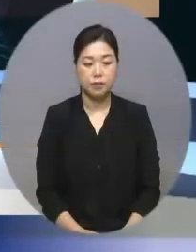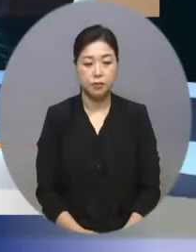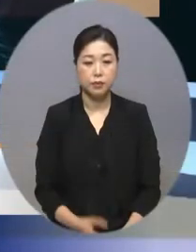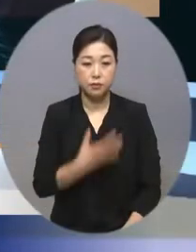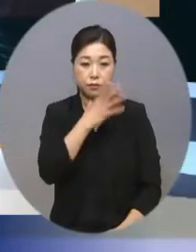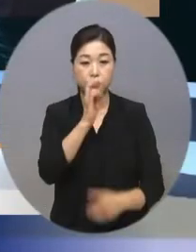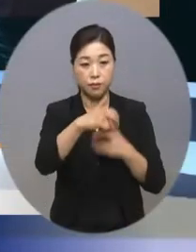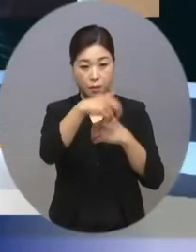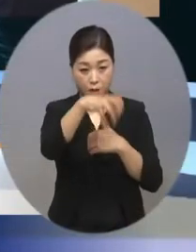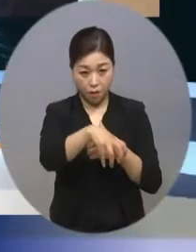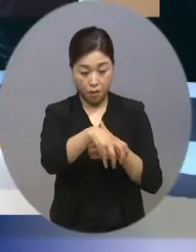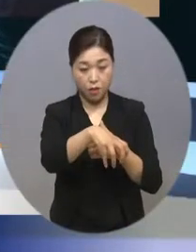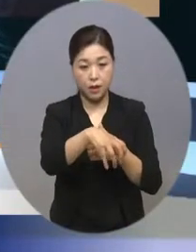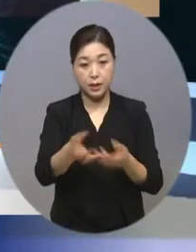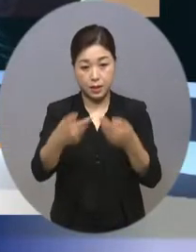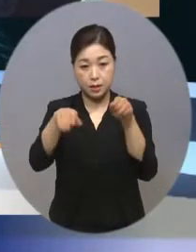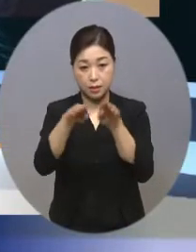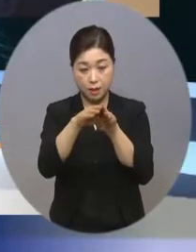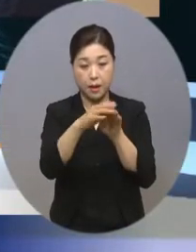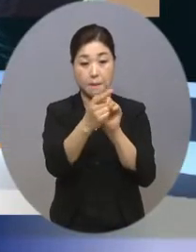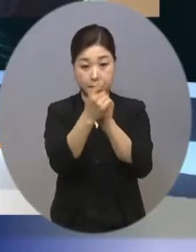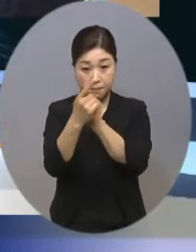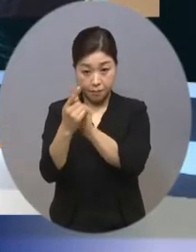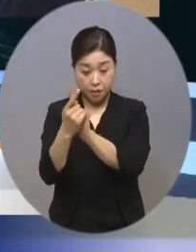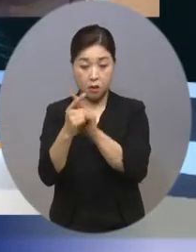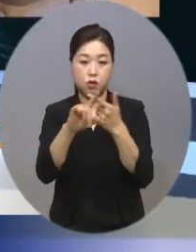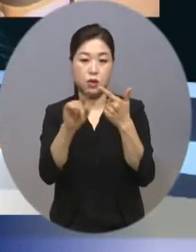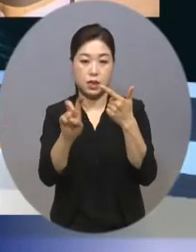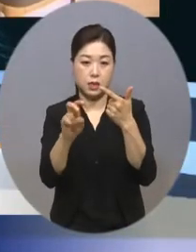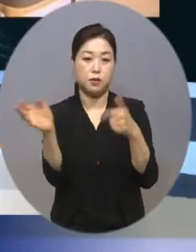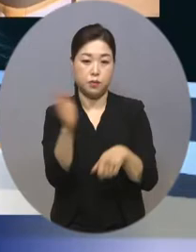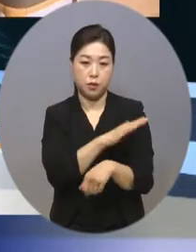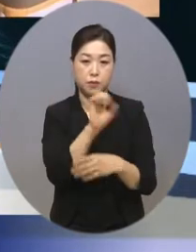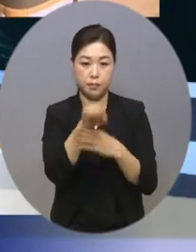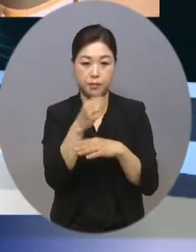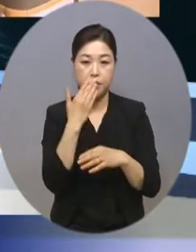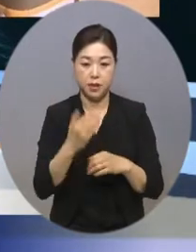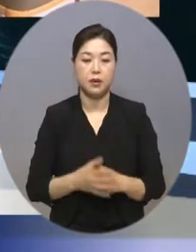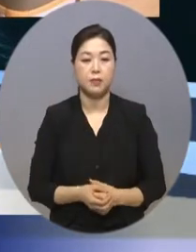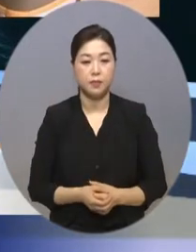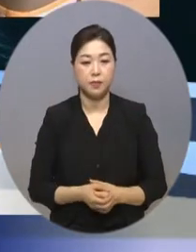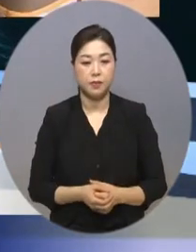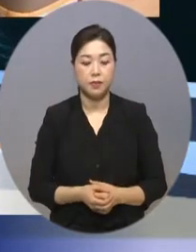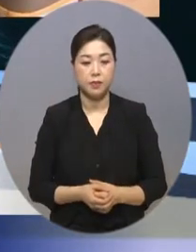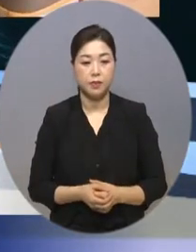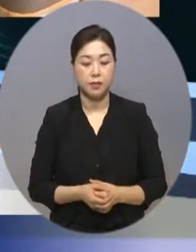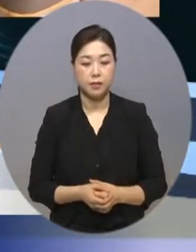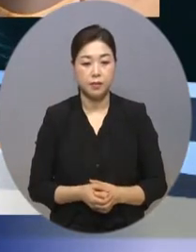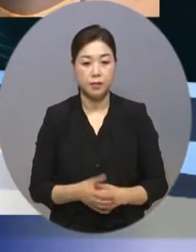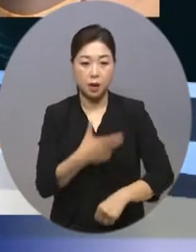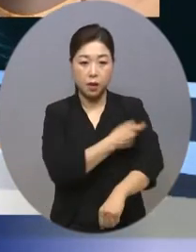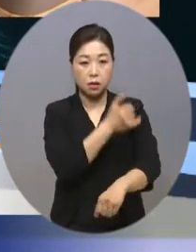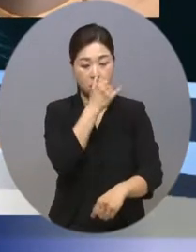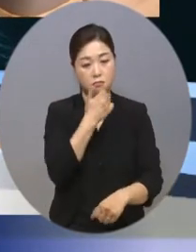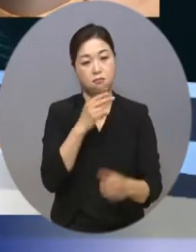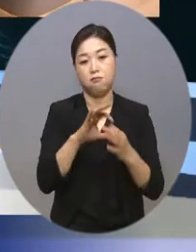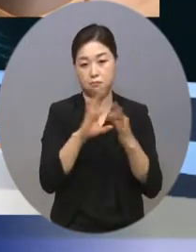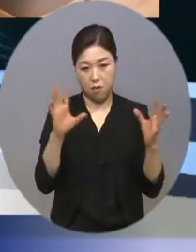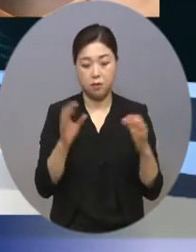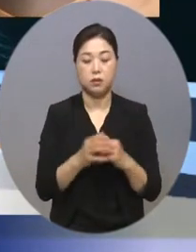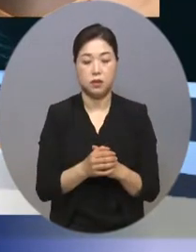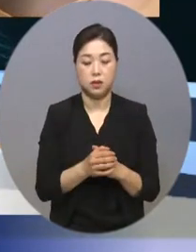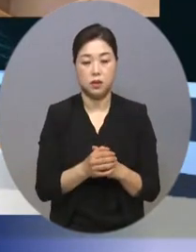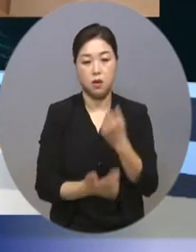요양병원과 시설의 대면 접촉 면회가 20일부터 전면 허용됩니다. 백신 접종 여부에 관계없이